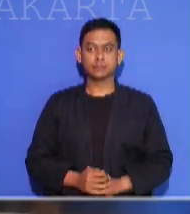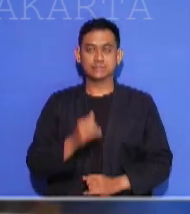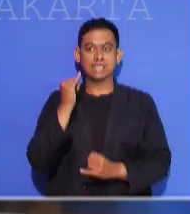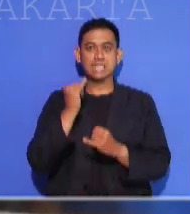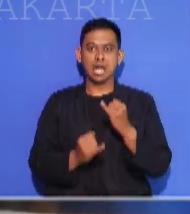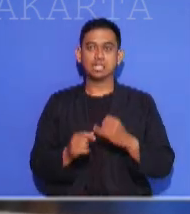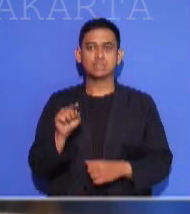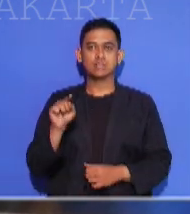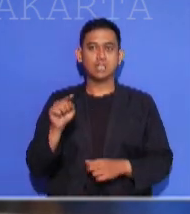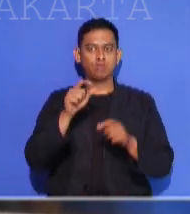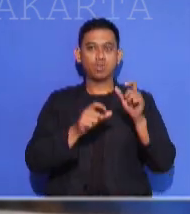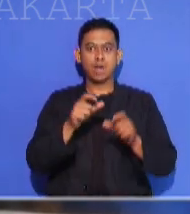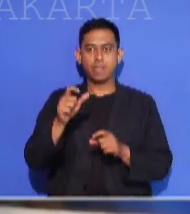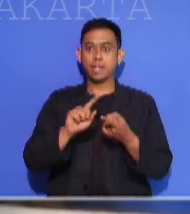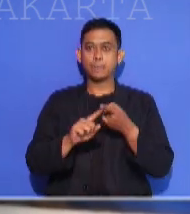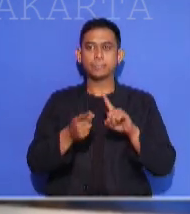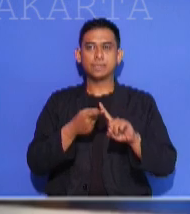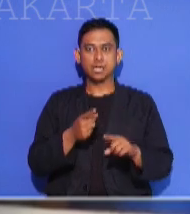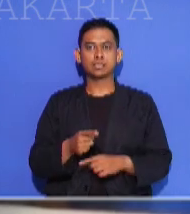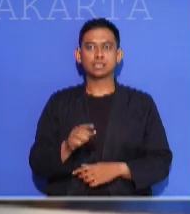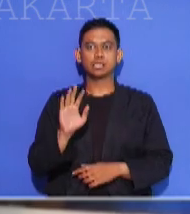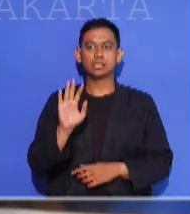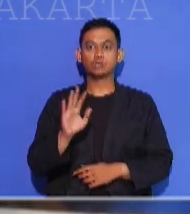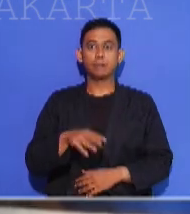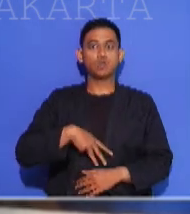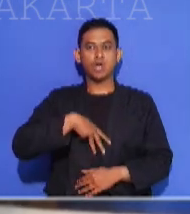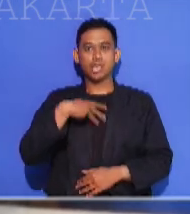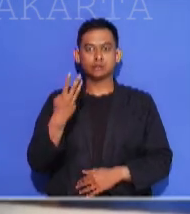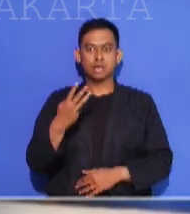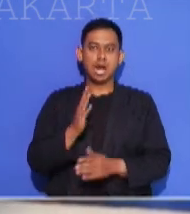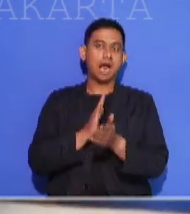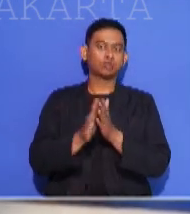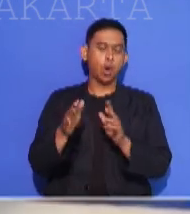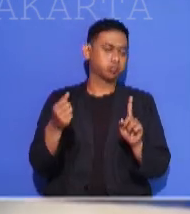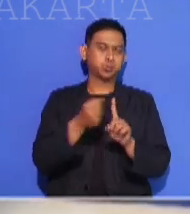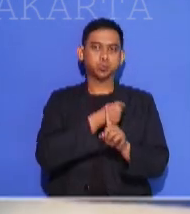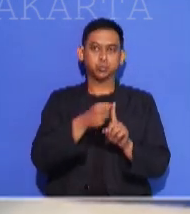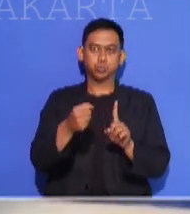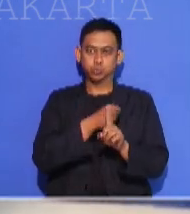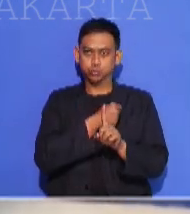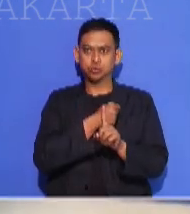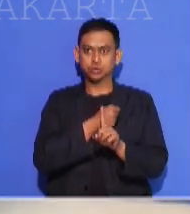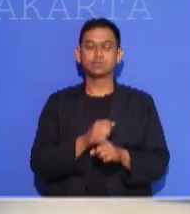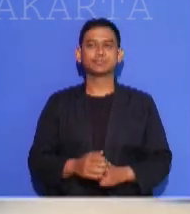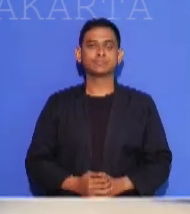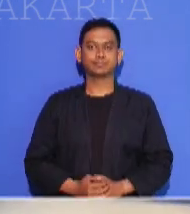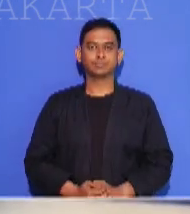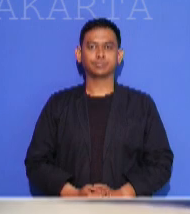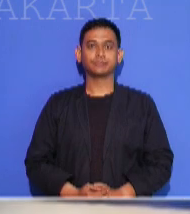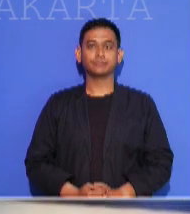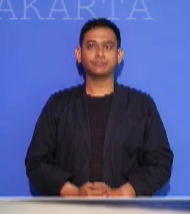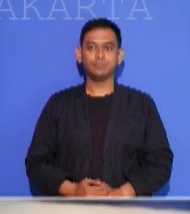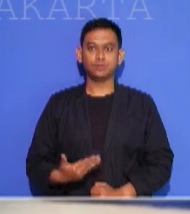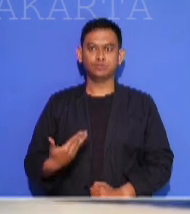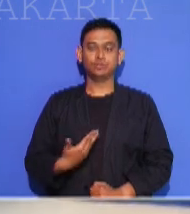itulah para teman-temannya ini melakukan kekerasan. Dan juga para pelaku menduga bahwa korban